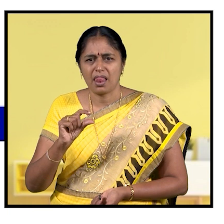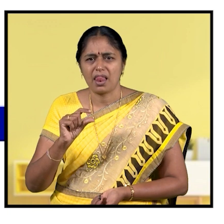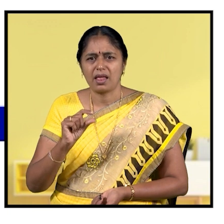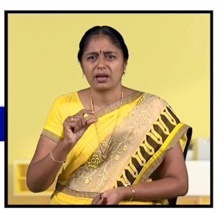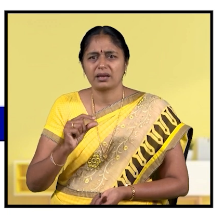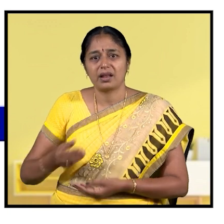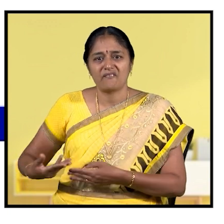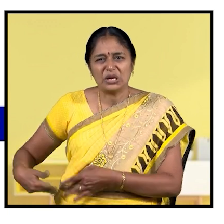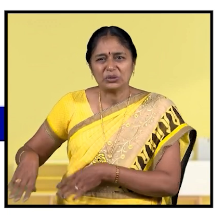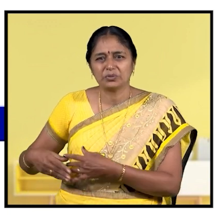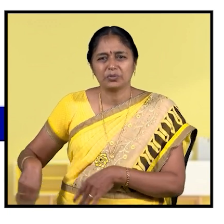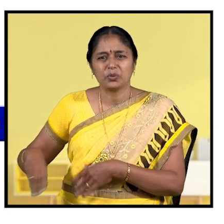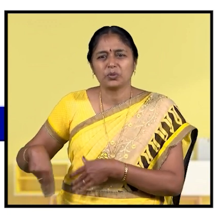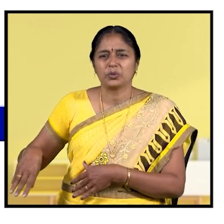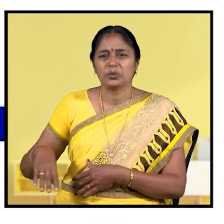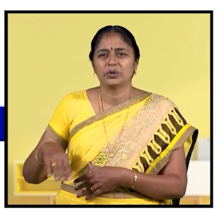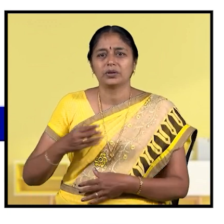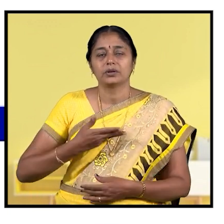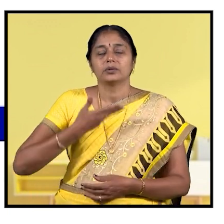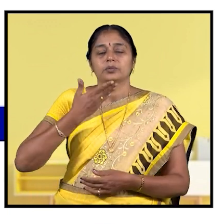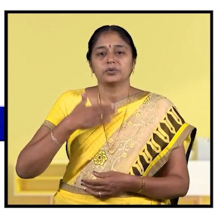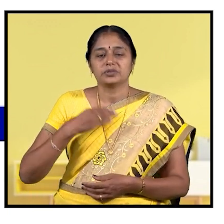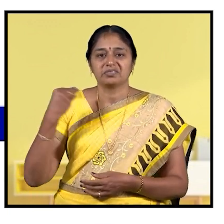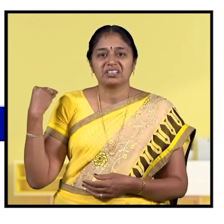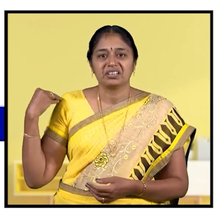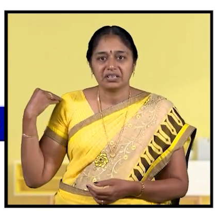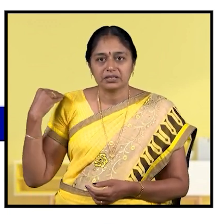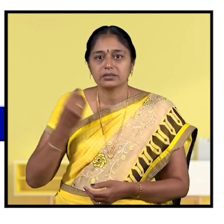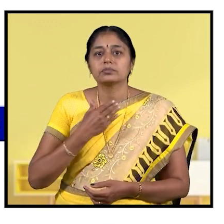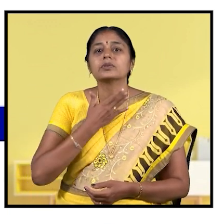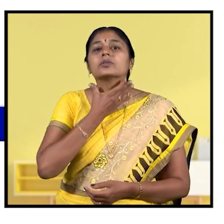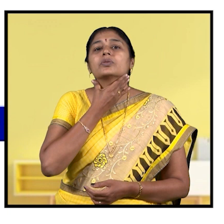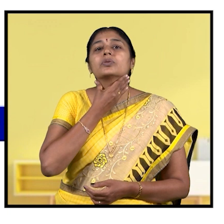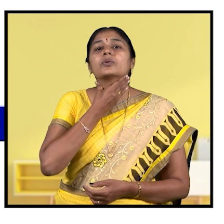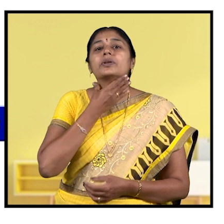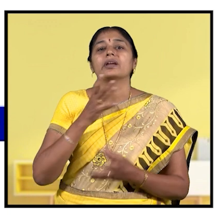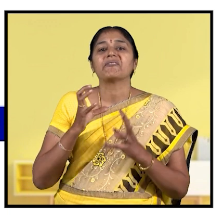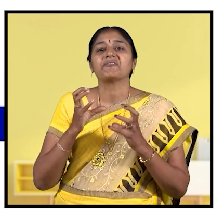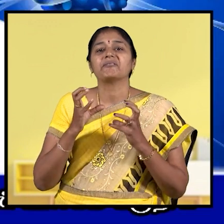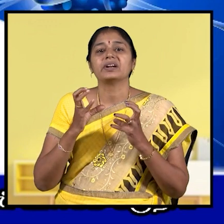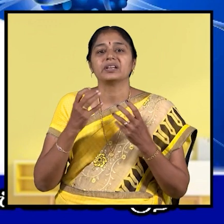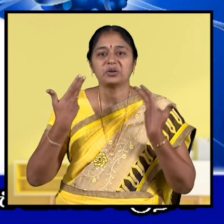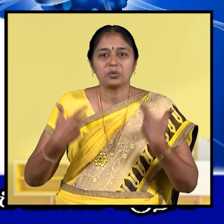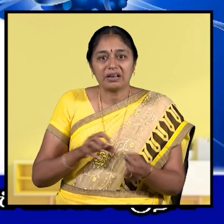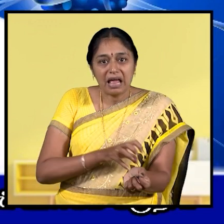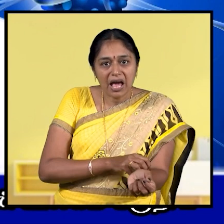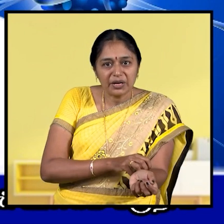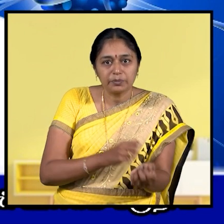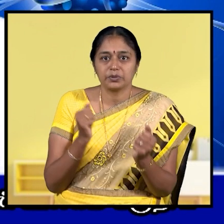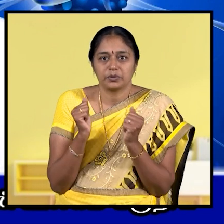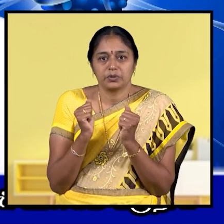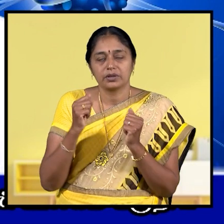மூச்சு விடுதலை ஏற்படக்கூடிய சிரமங்கள்லாம் வந்து நம்மளுக்கு வந்து பன்றி காய்ச்சல் பார்த்தாங்கன்னா ஒரு அறிகுறியாக இருக்கலாம். தொண்டை வலி, உடலில் அரிப்பு, உடல் வலி,